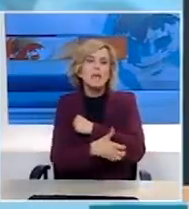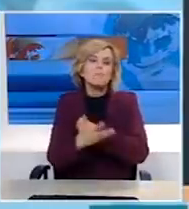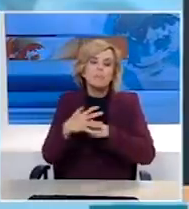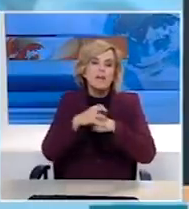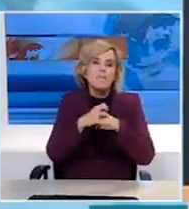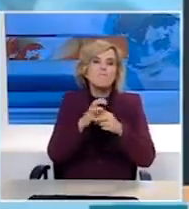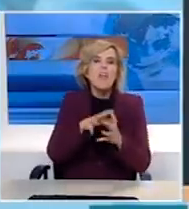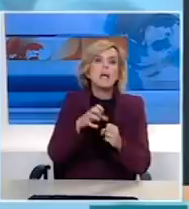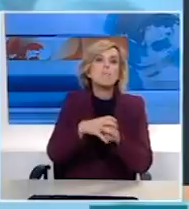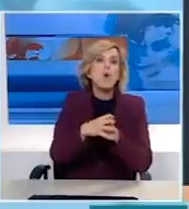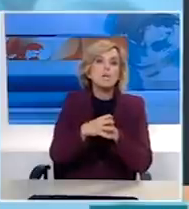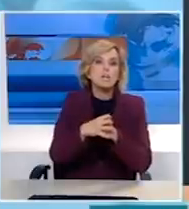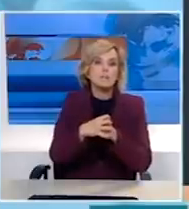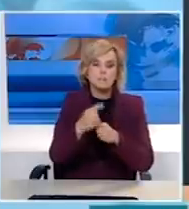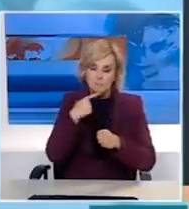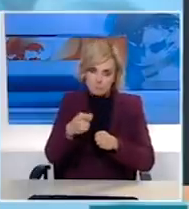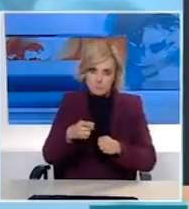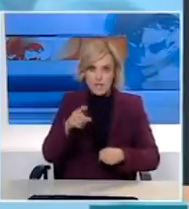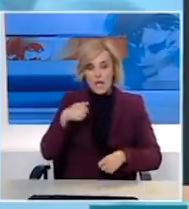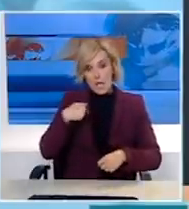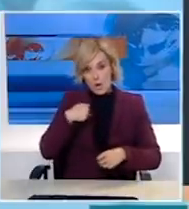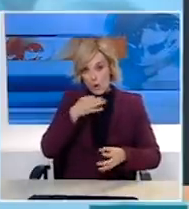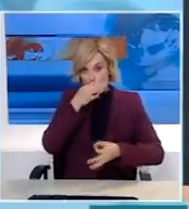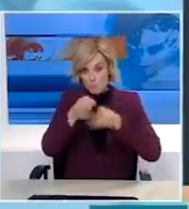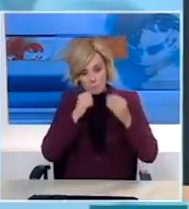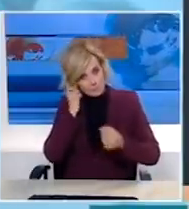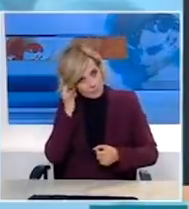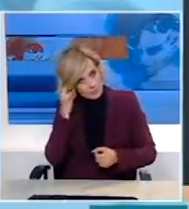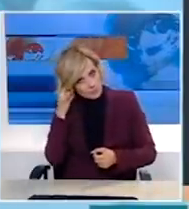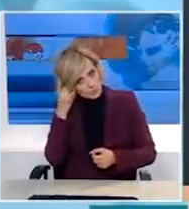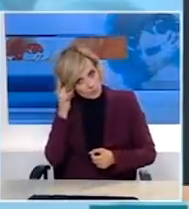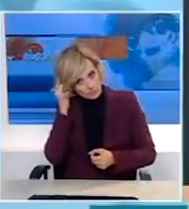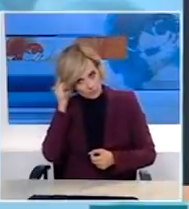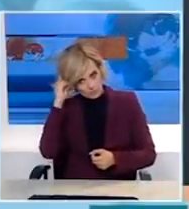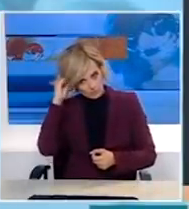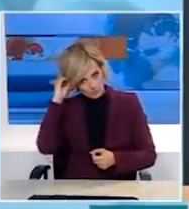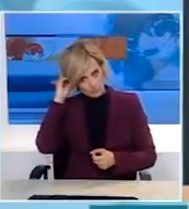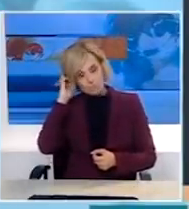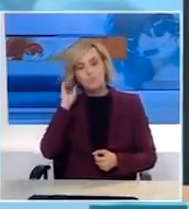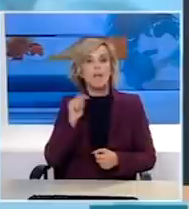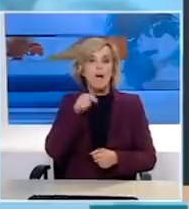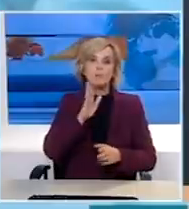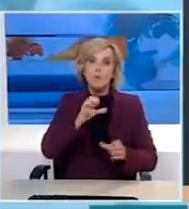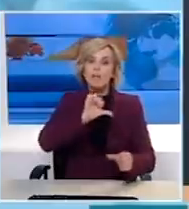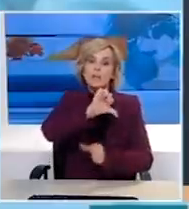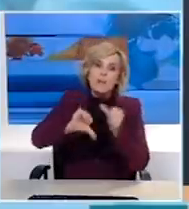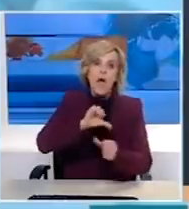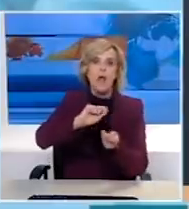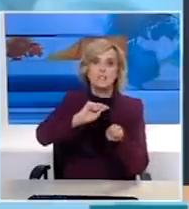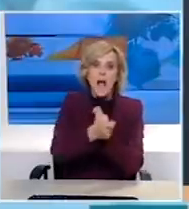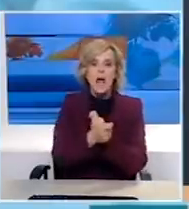μέρες σε κάποιους αρρώστους με τους μηχανισμούς που σας είπα που ακόμα δεν είναι γνωστοί αλλάζει ξαφνικά, γίνεται πιο